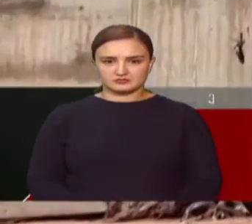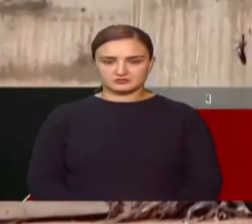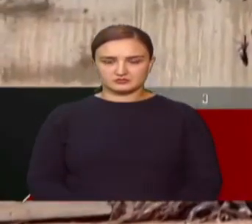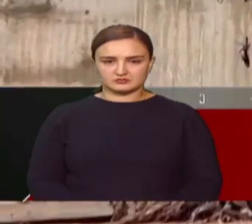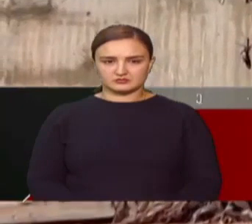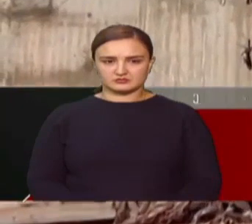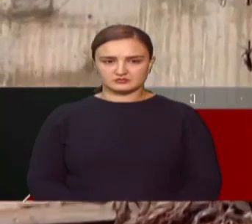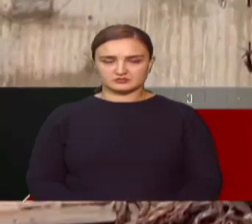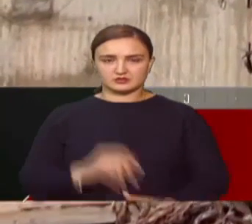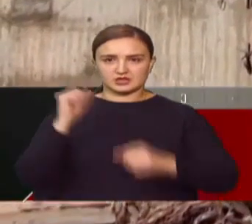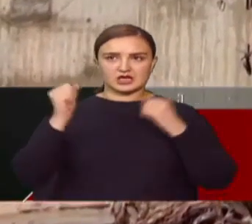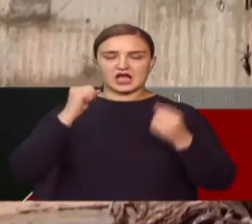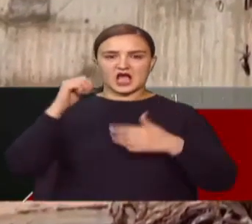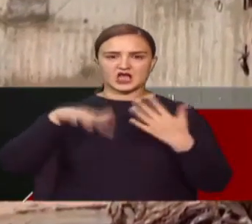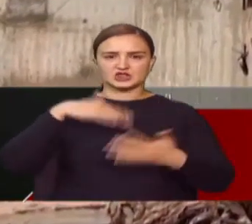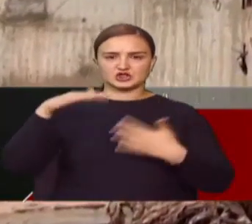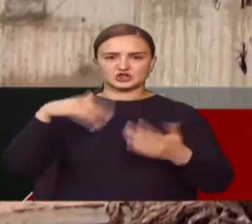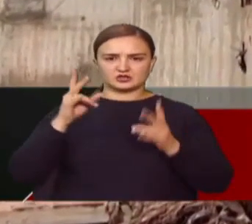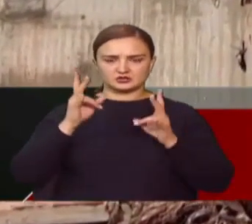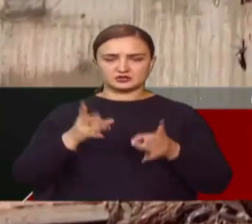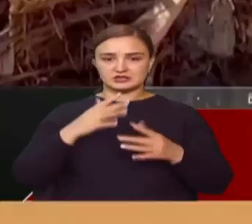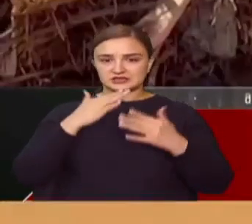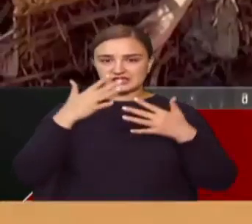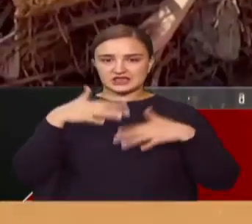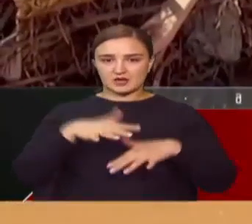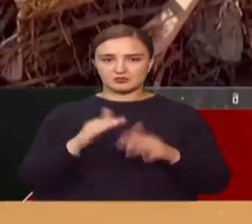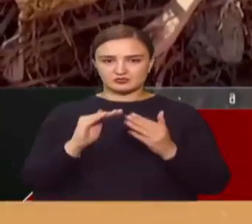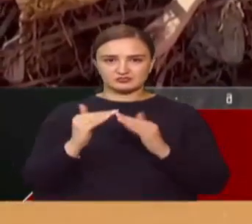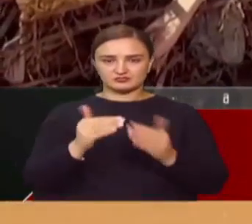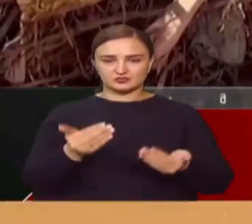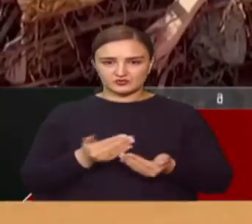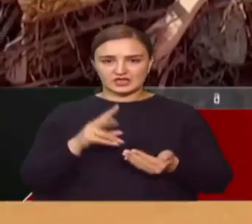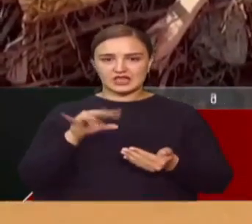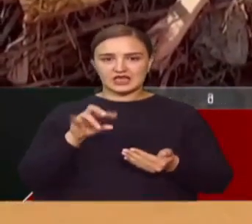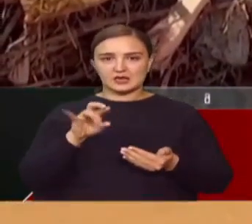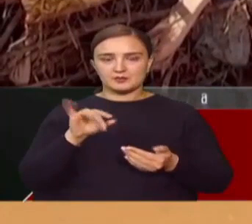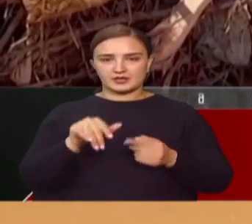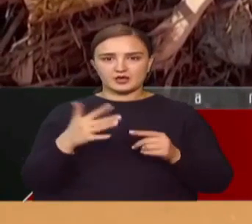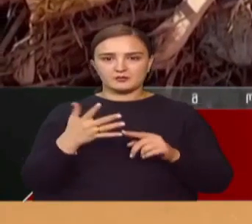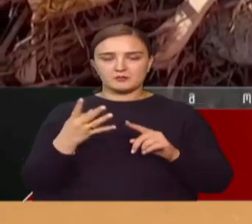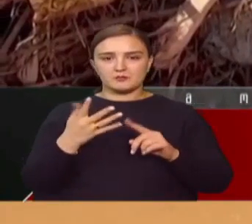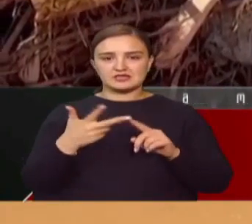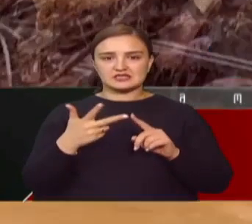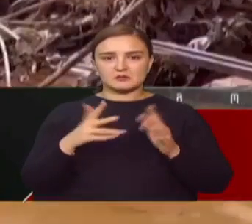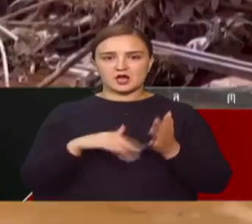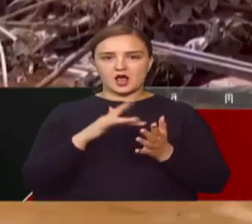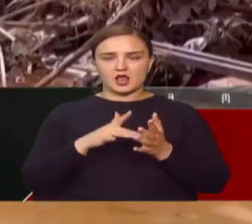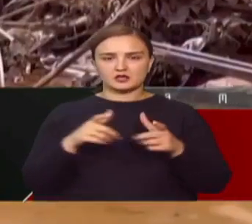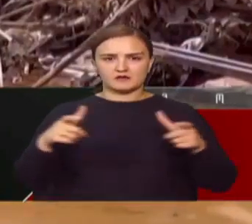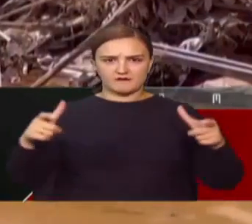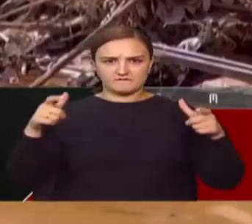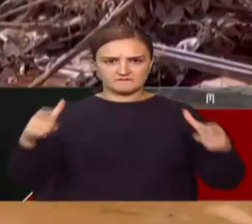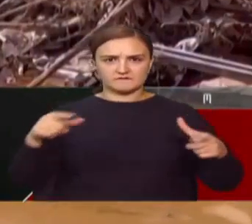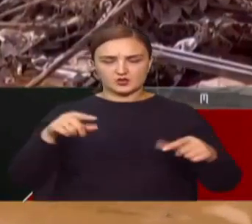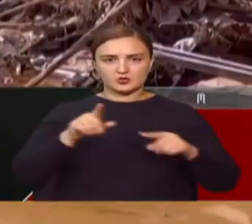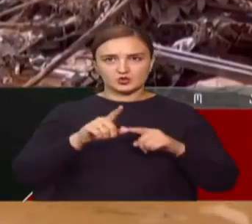დანიელი უძღოდა. Ქარიშხალმა დააზიანა სანაპიროზე მდებარე დასახლებები, მათ შორის ლიბიის სიდიდით მეორე ქალაქი ბენღაზი. ჩრდილოეთ